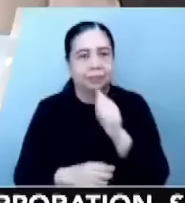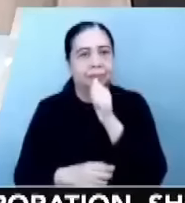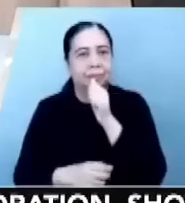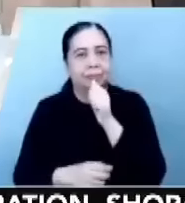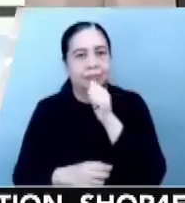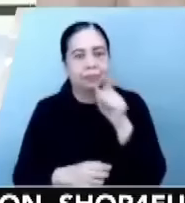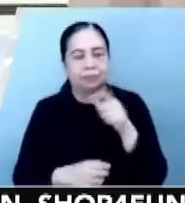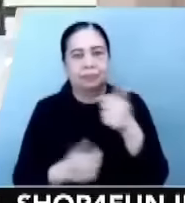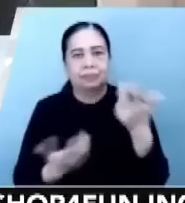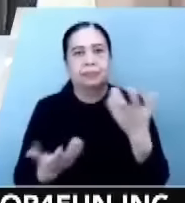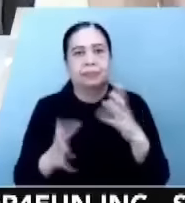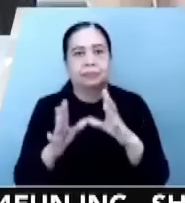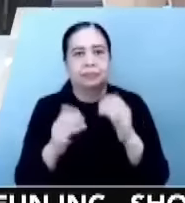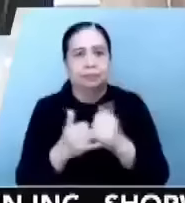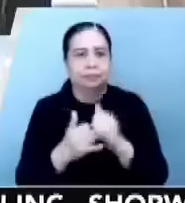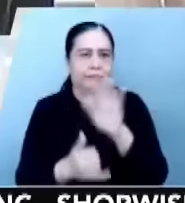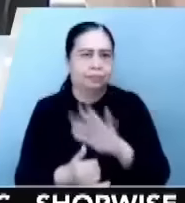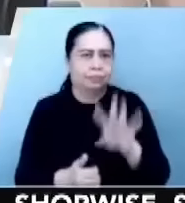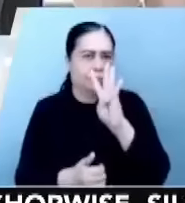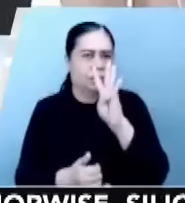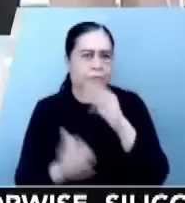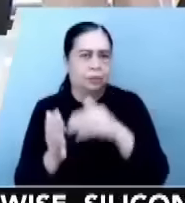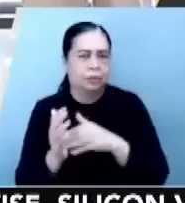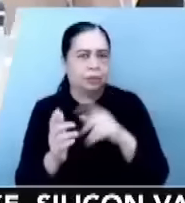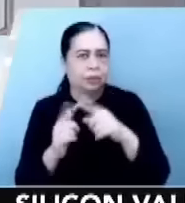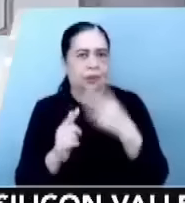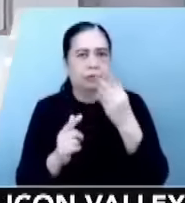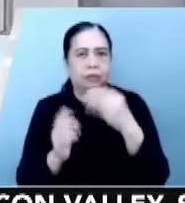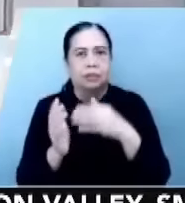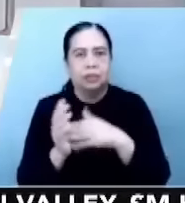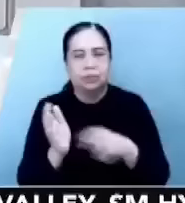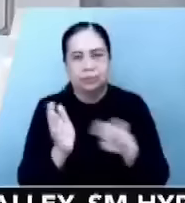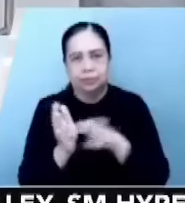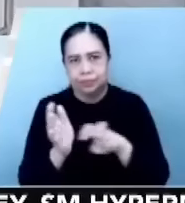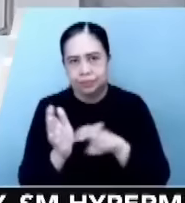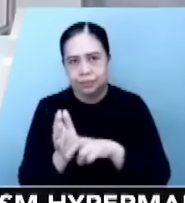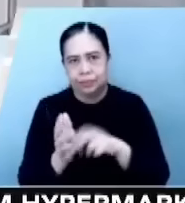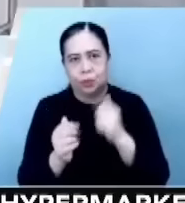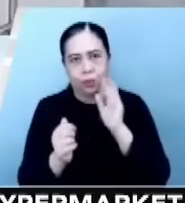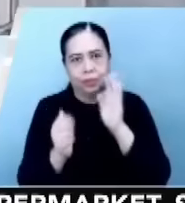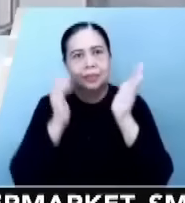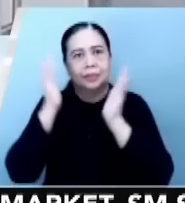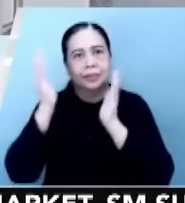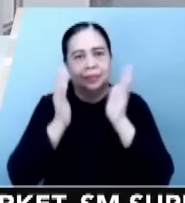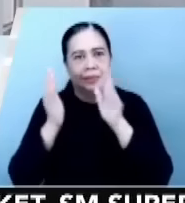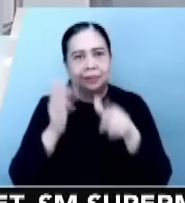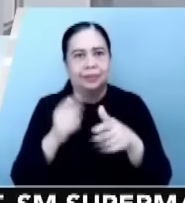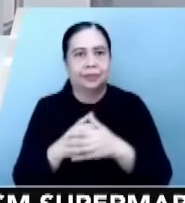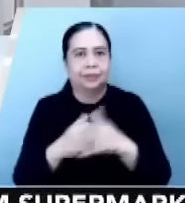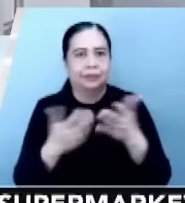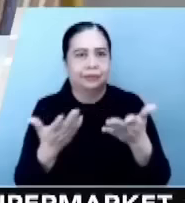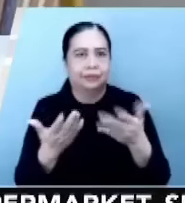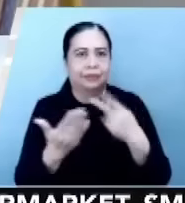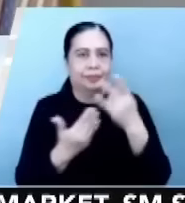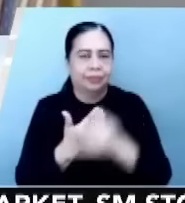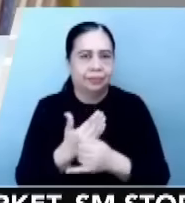nito, tinatayang 40,000 hanggang 50,000 ng mga pasahero ang masaserbisyohan ng extension, bukod pa sa